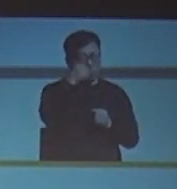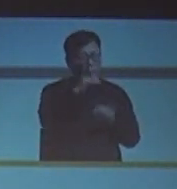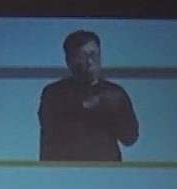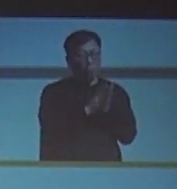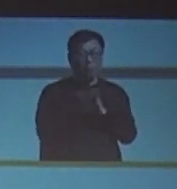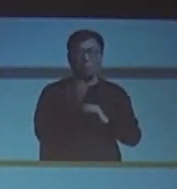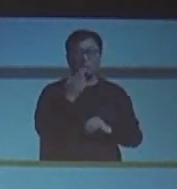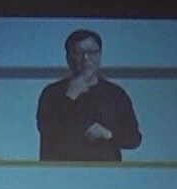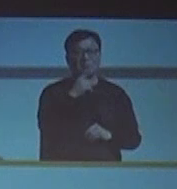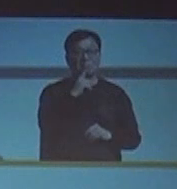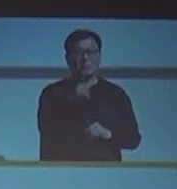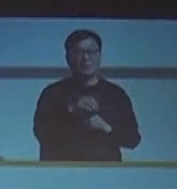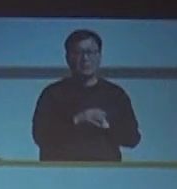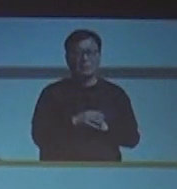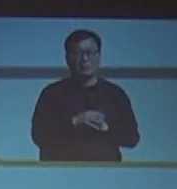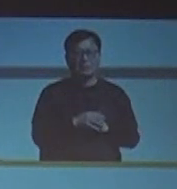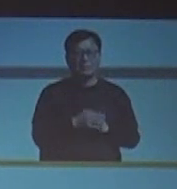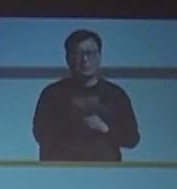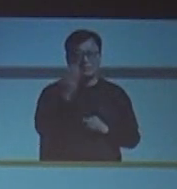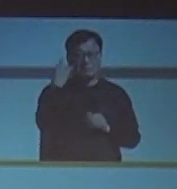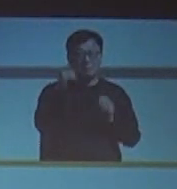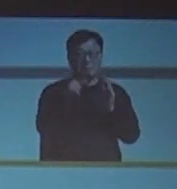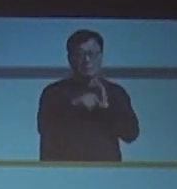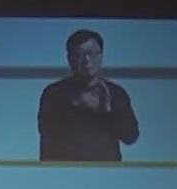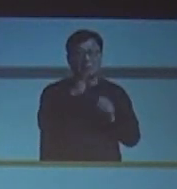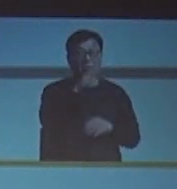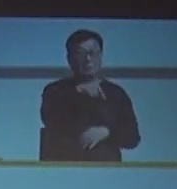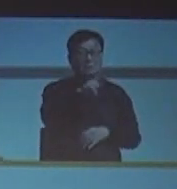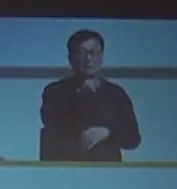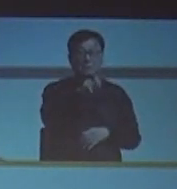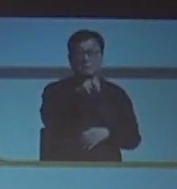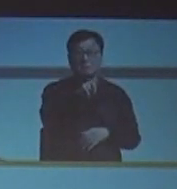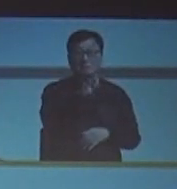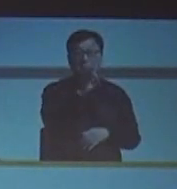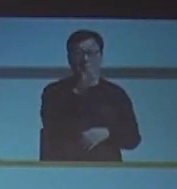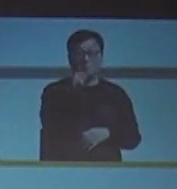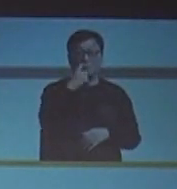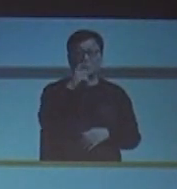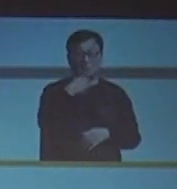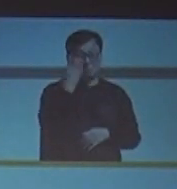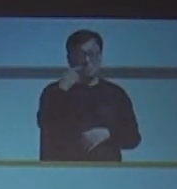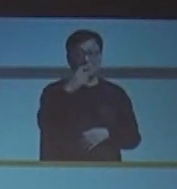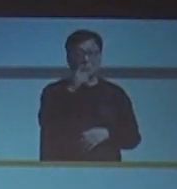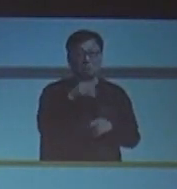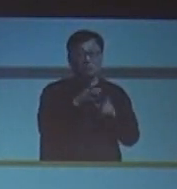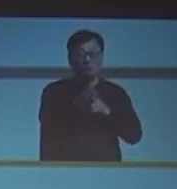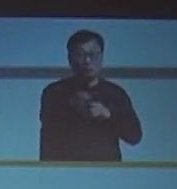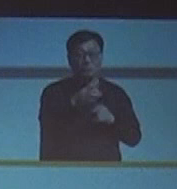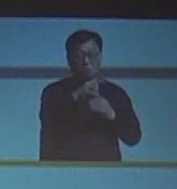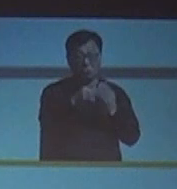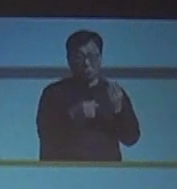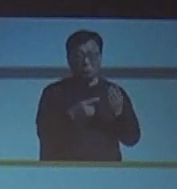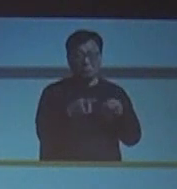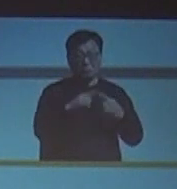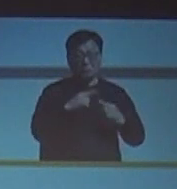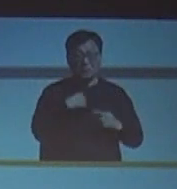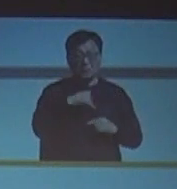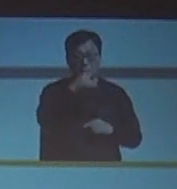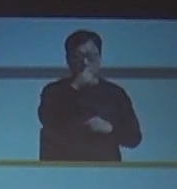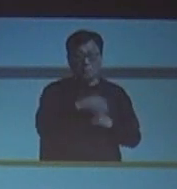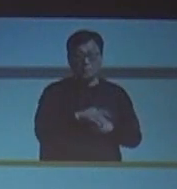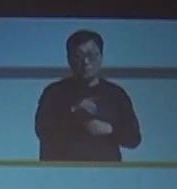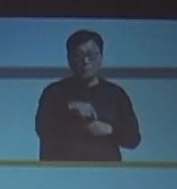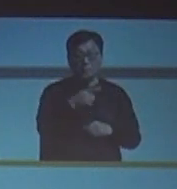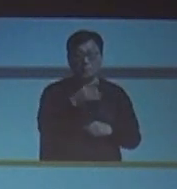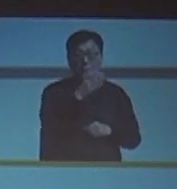또 김성황 신부님도 네. 같이 방송을 하셨고요. 그렇죠. 신부들이 수다를 같이 하셨네요. 네. 네. 또 하나. 네. 네 크리스티나님. 네.